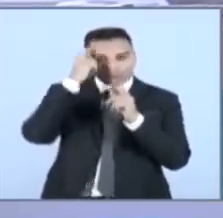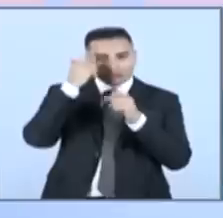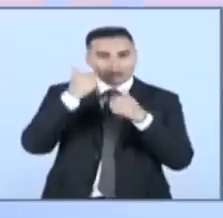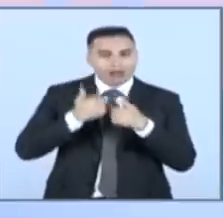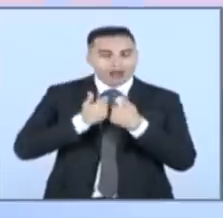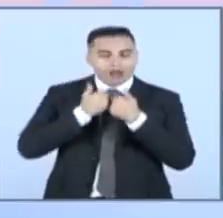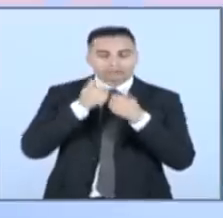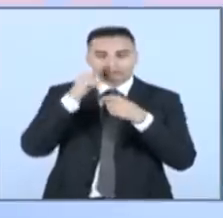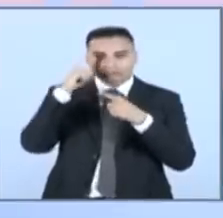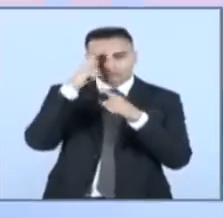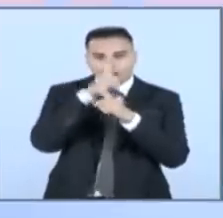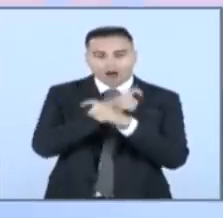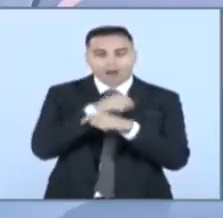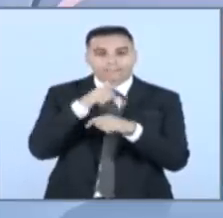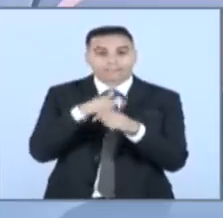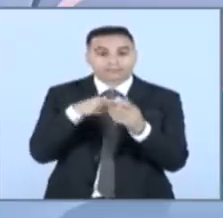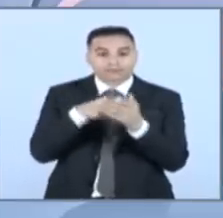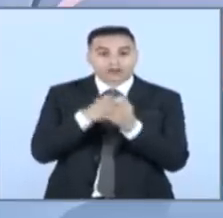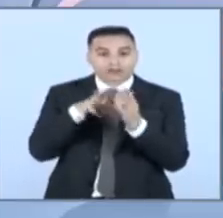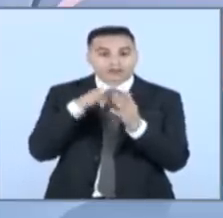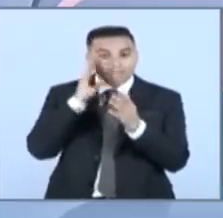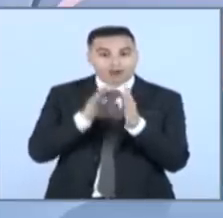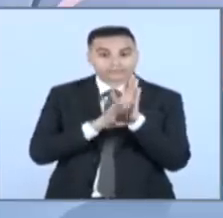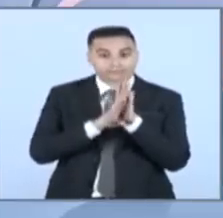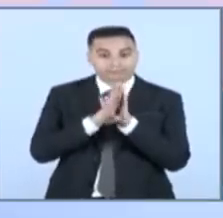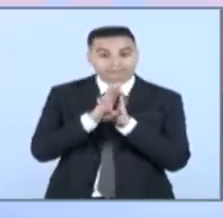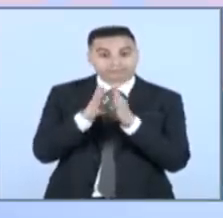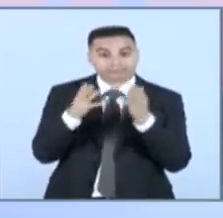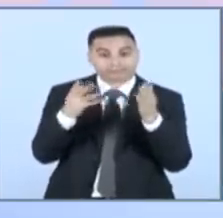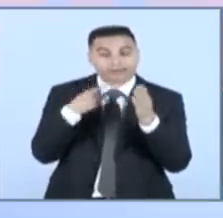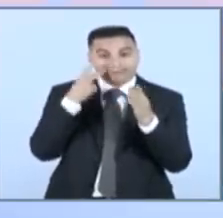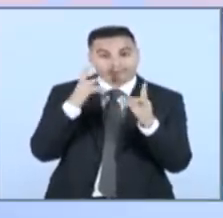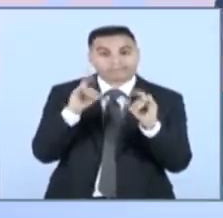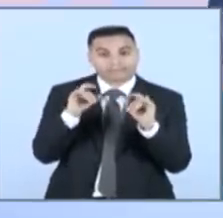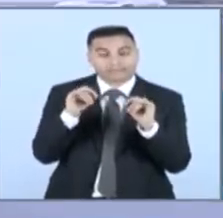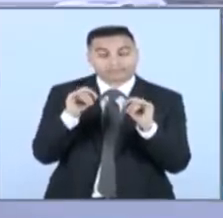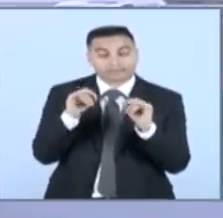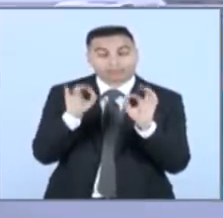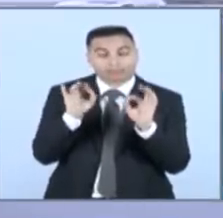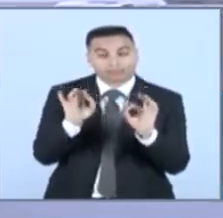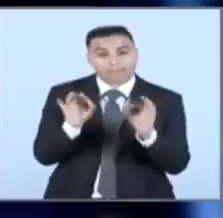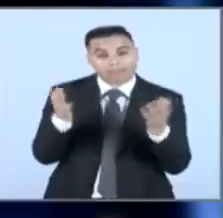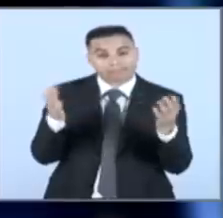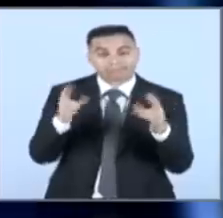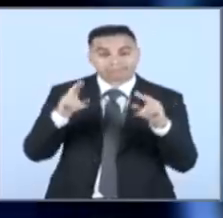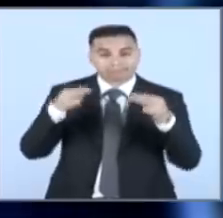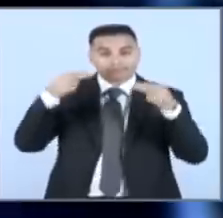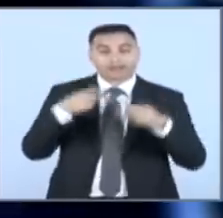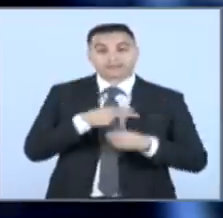دي. في إجابة في عيلة طه؟ خالص. أعتقد 50-50. طبعا.